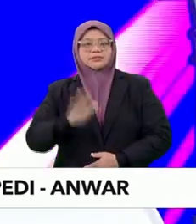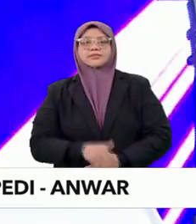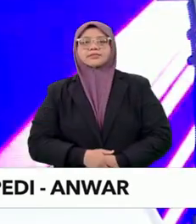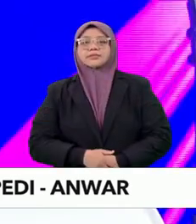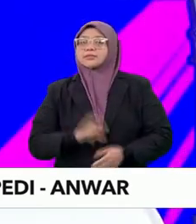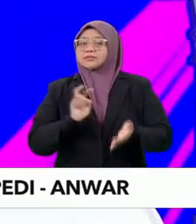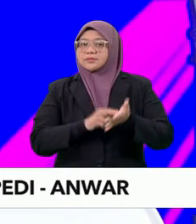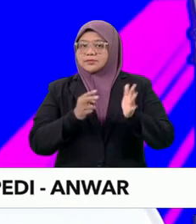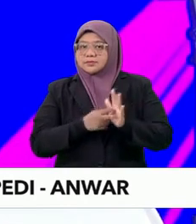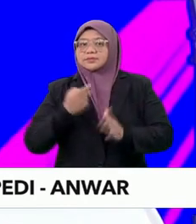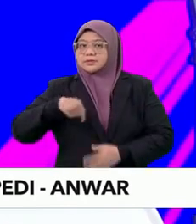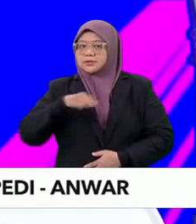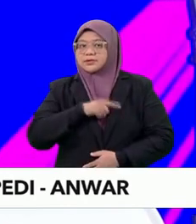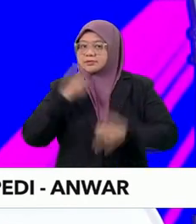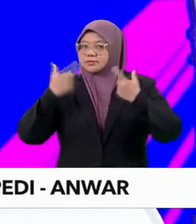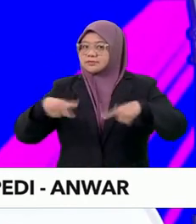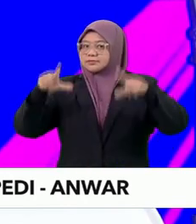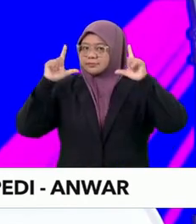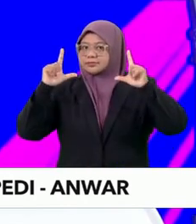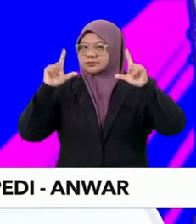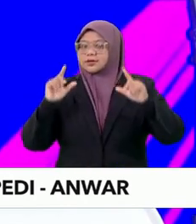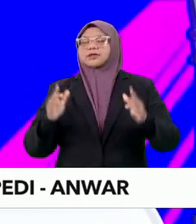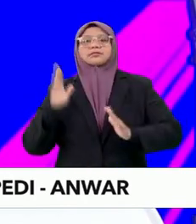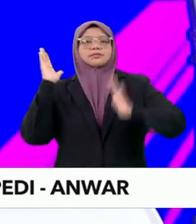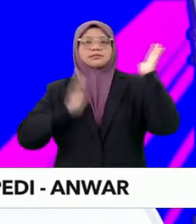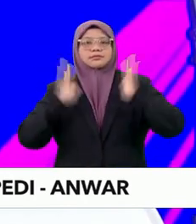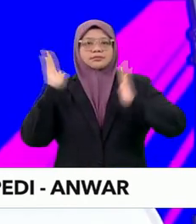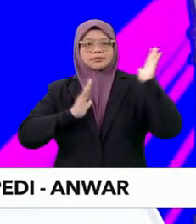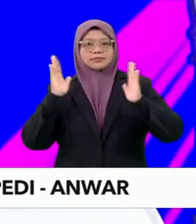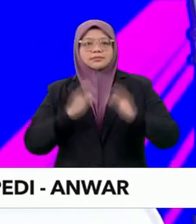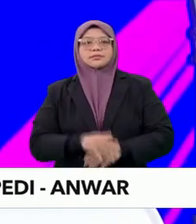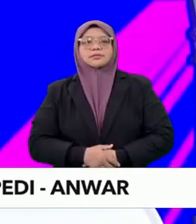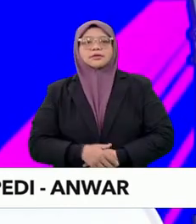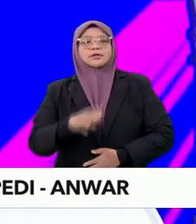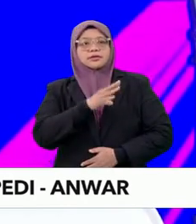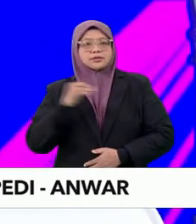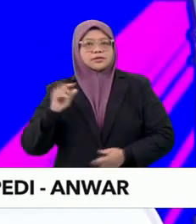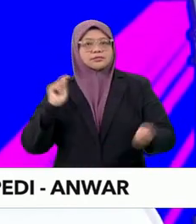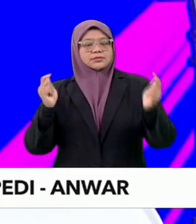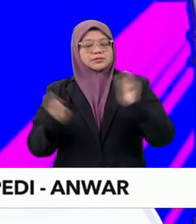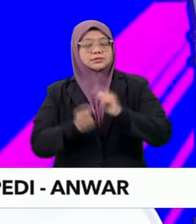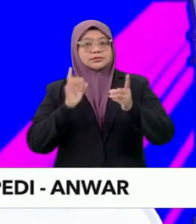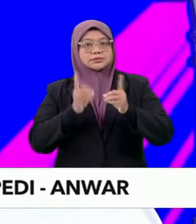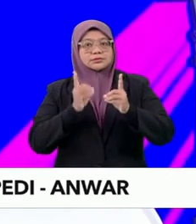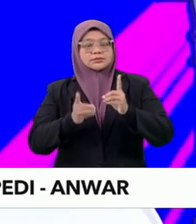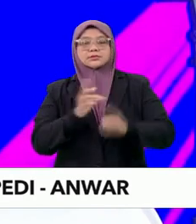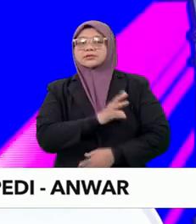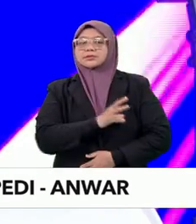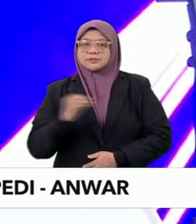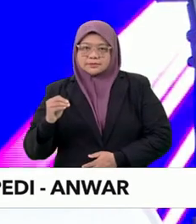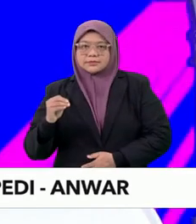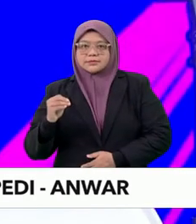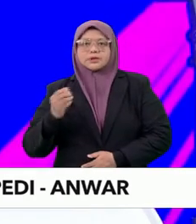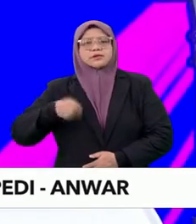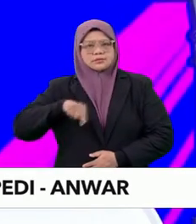yakni kita angkat martabat negara dari sudut transformasi digital tetapi